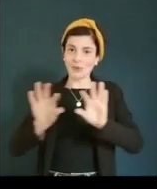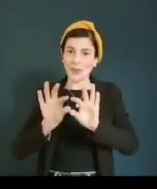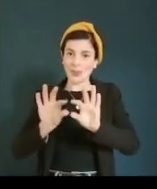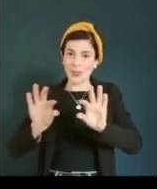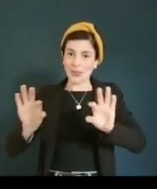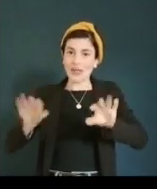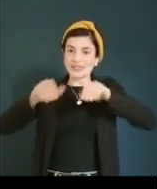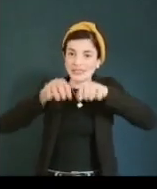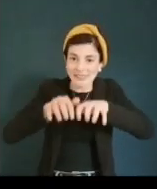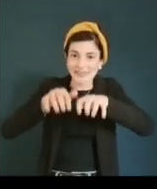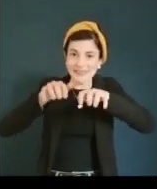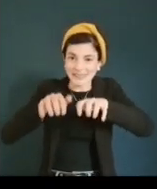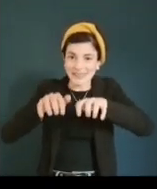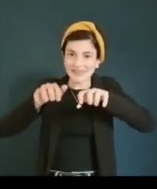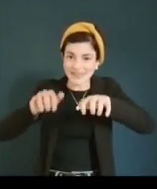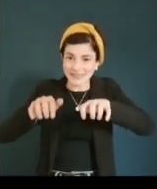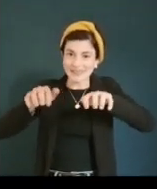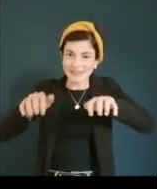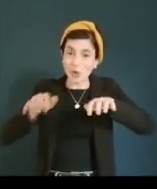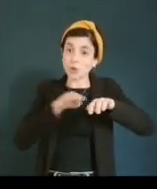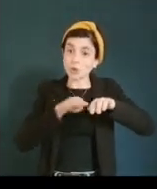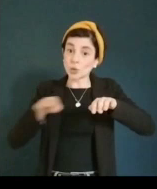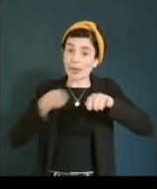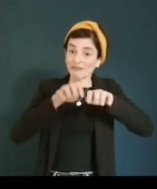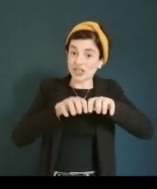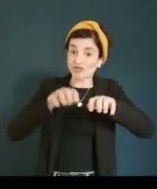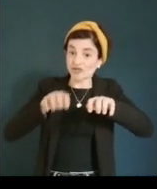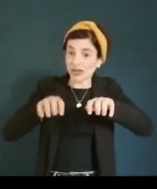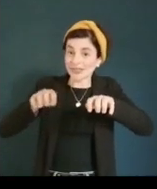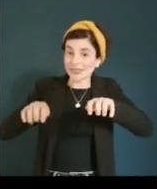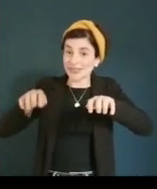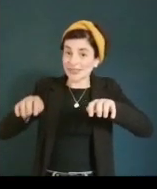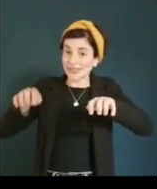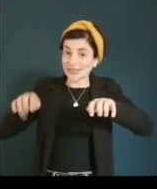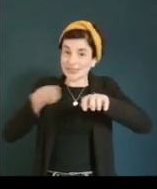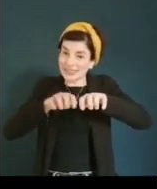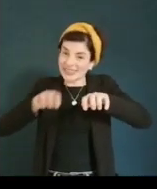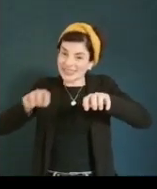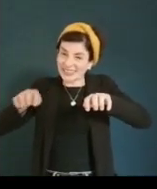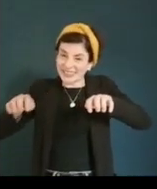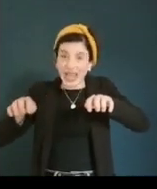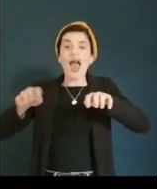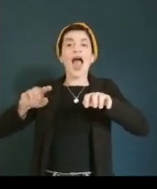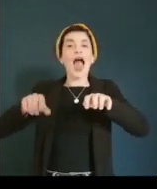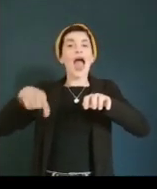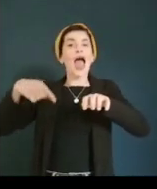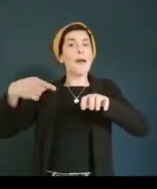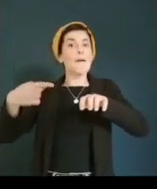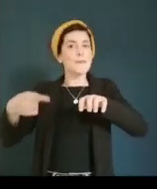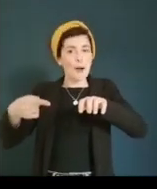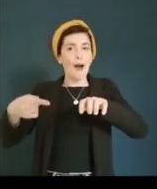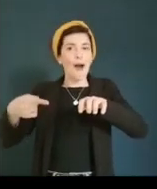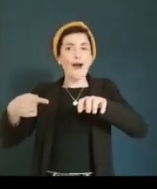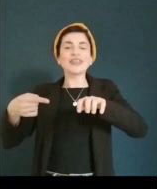Schiaccio un po' in superficie per appiattirlo un attimo. E poi gli do la